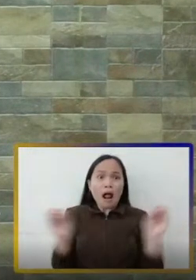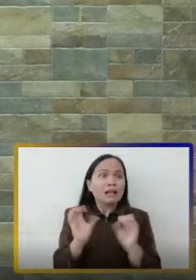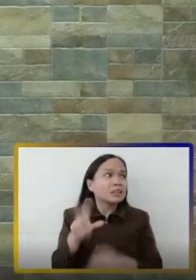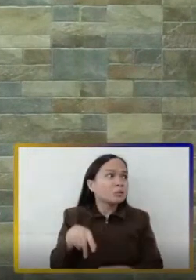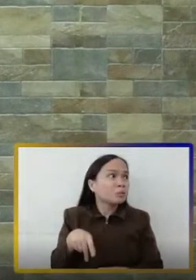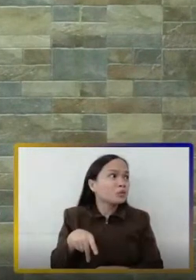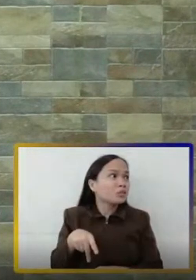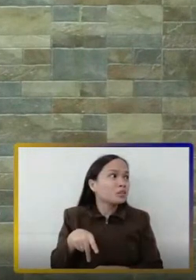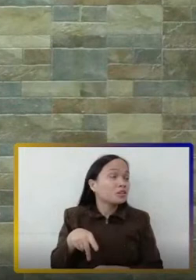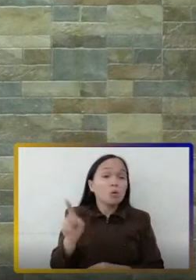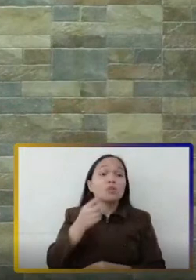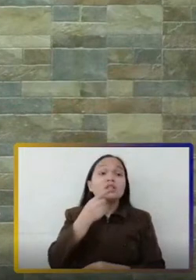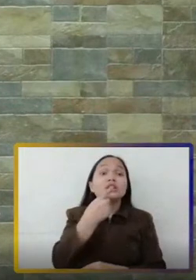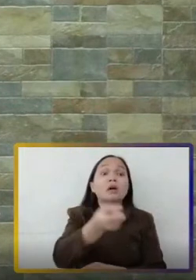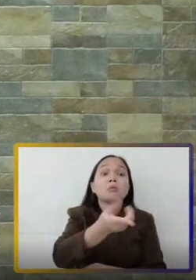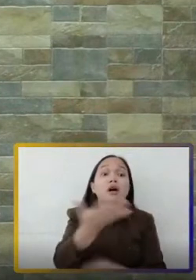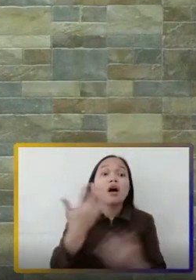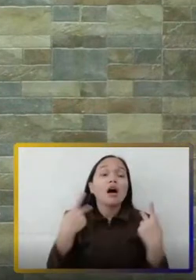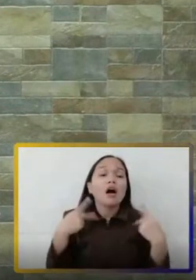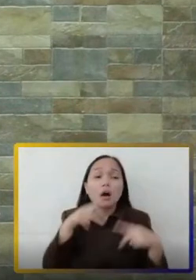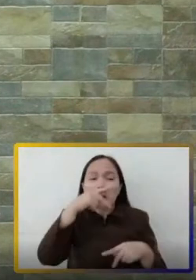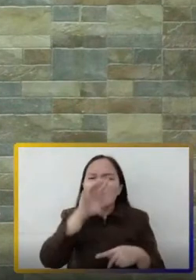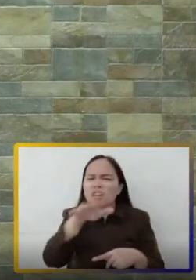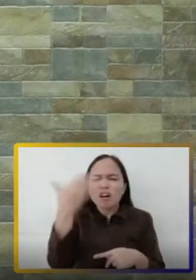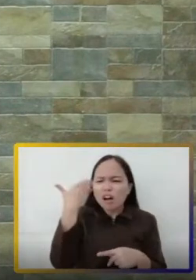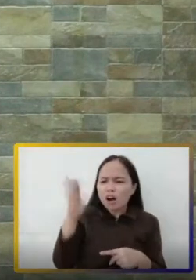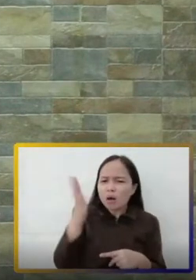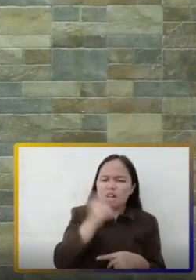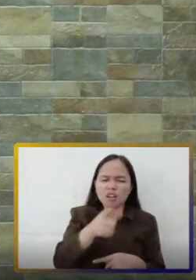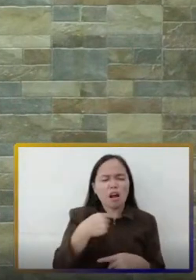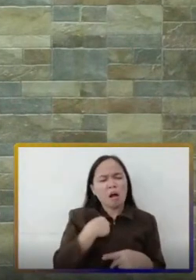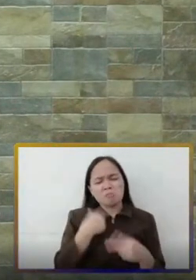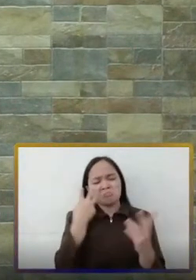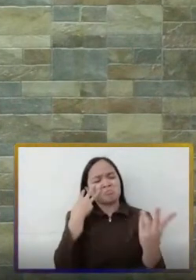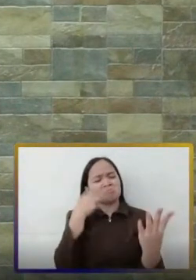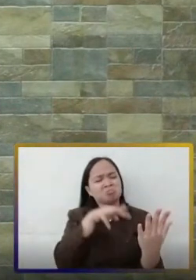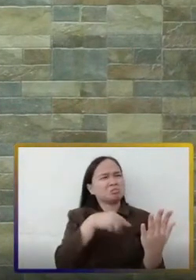At ano sabi ng mga bata, bakit hindi mo alam? Kasi may pinapanood ako.